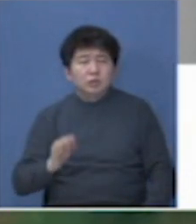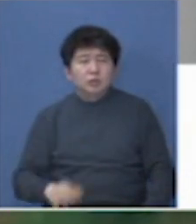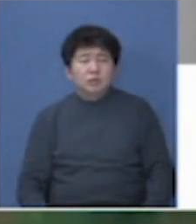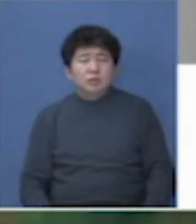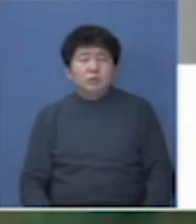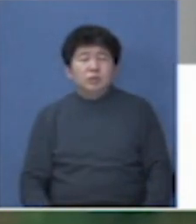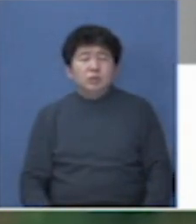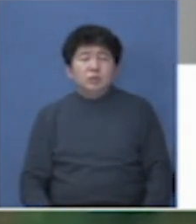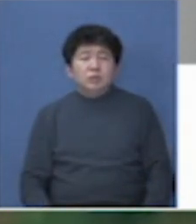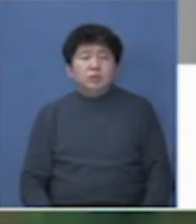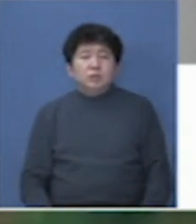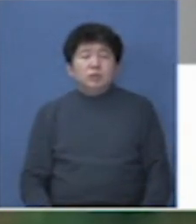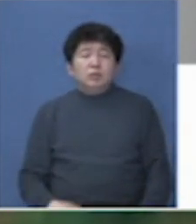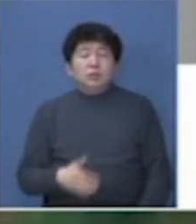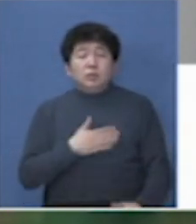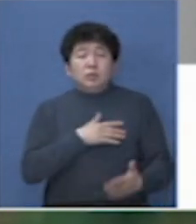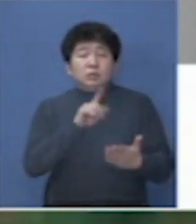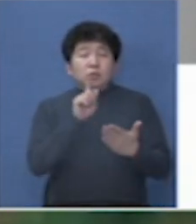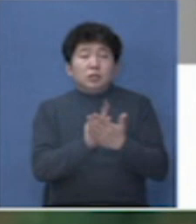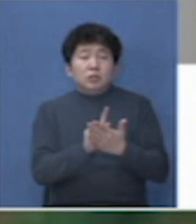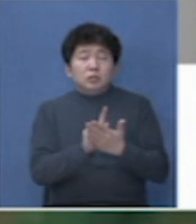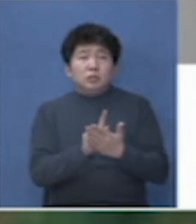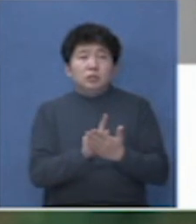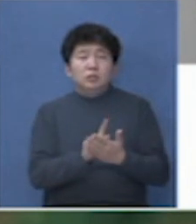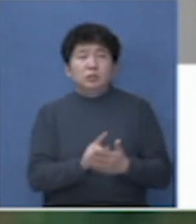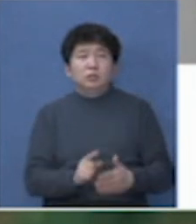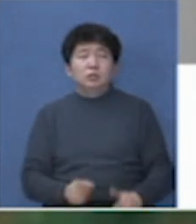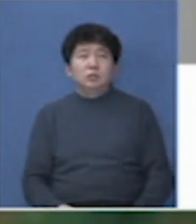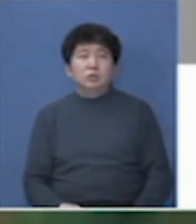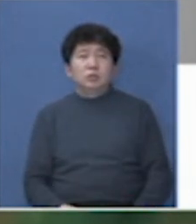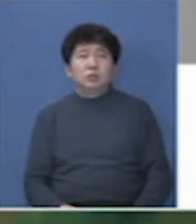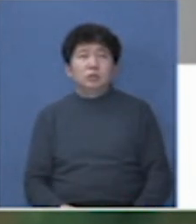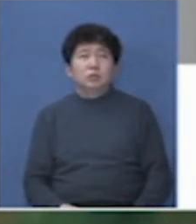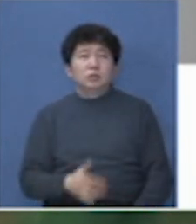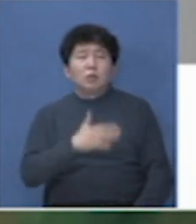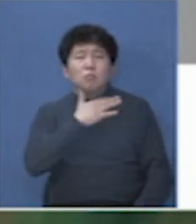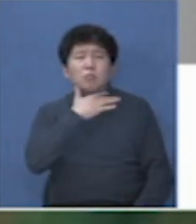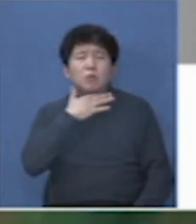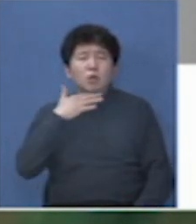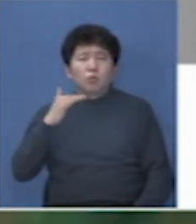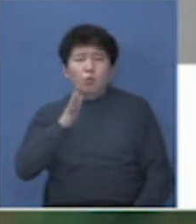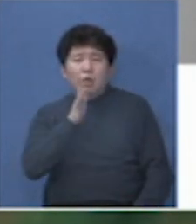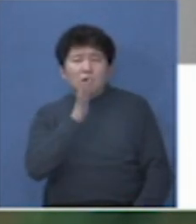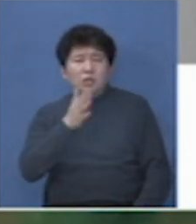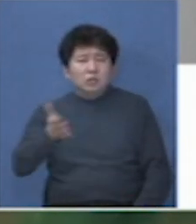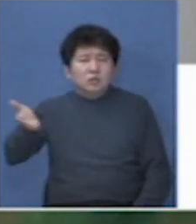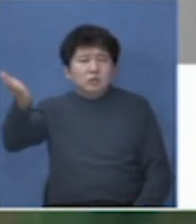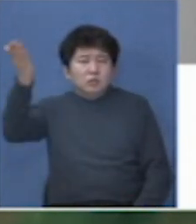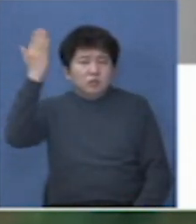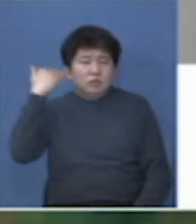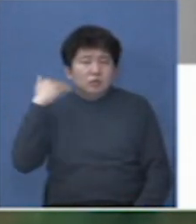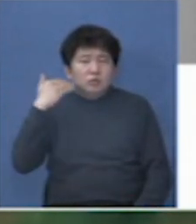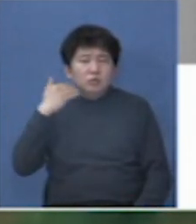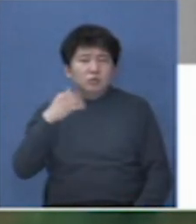должны какую-то хронологию взять за несколько многих лет, ну, по крайней